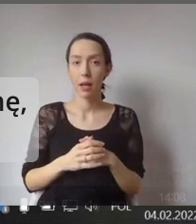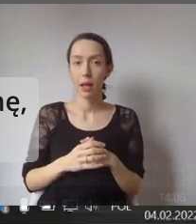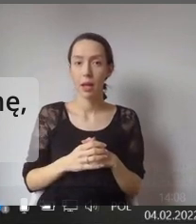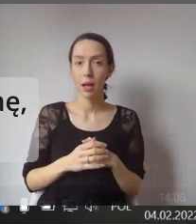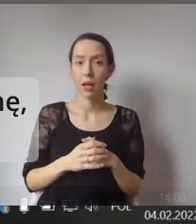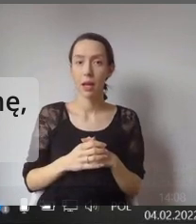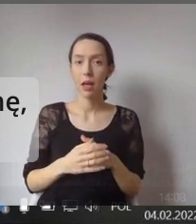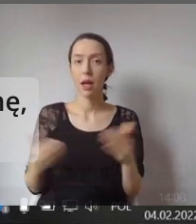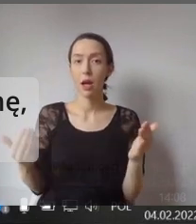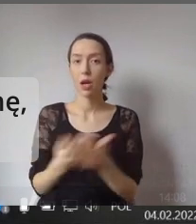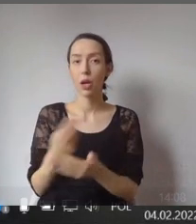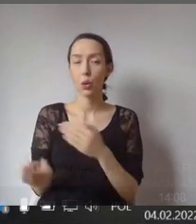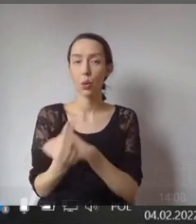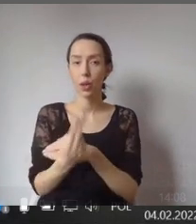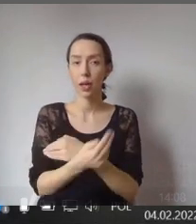rekruter,